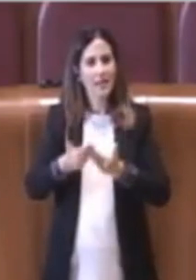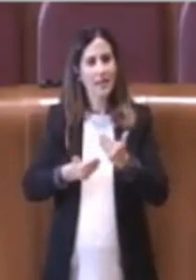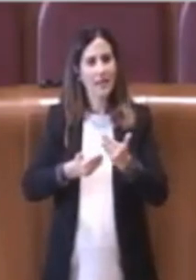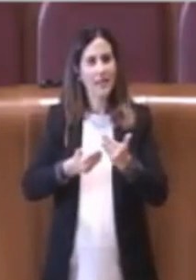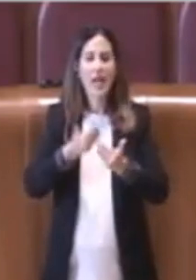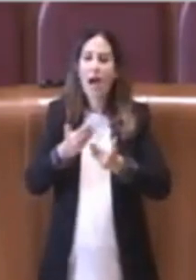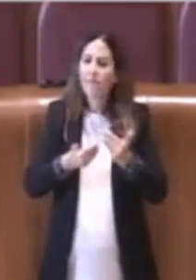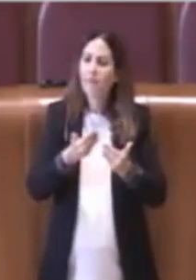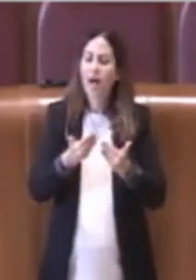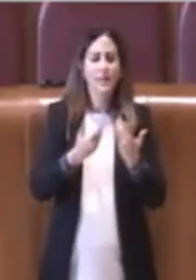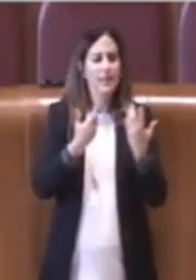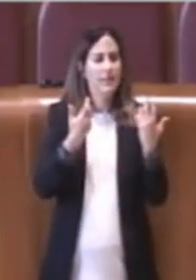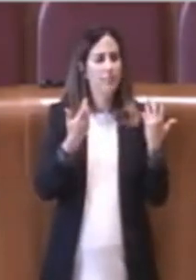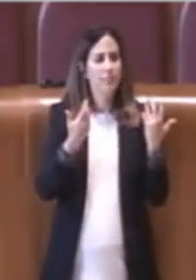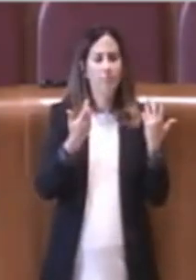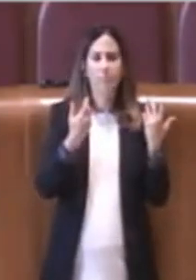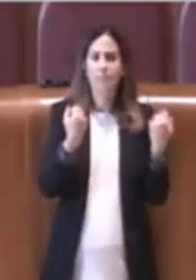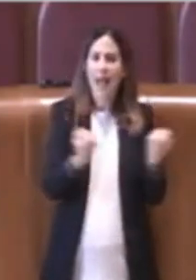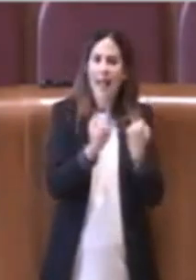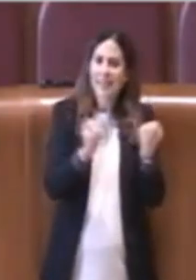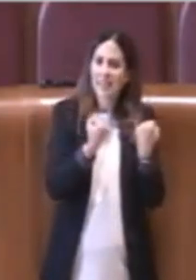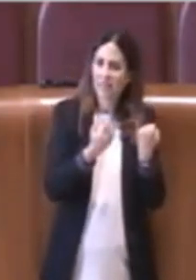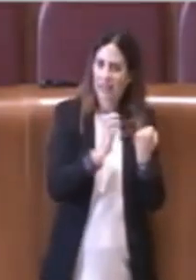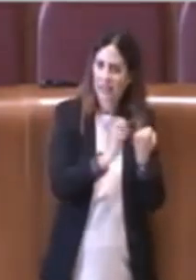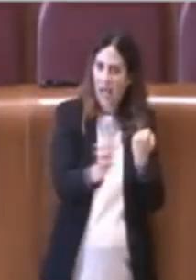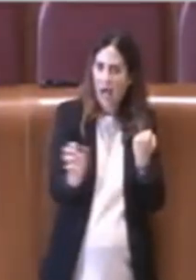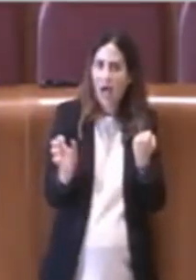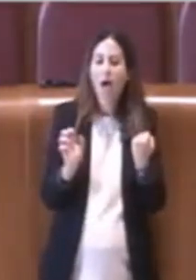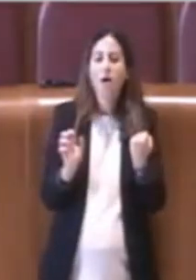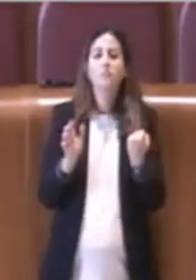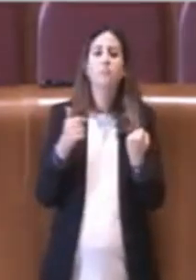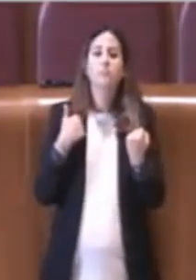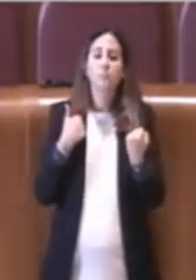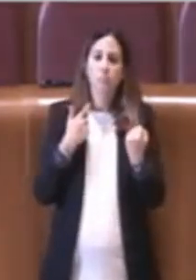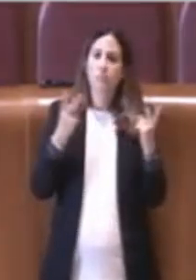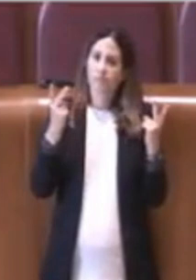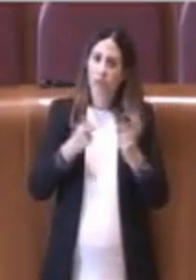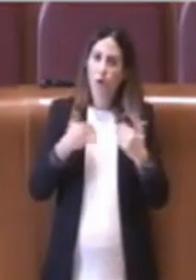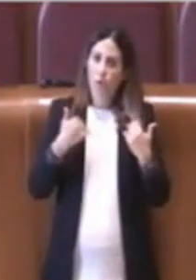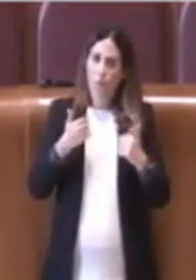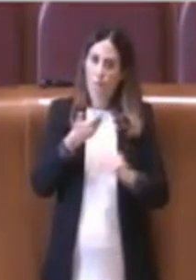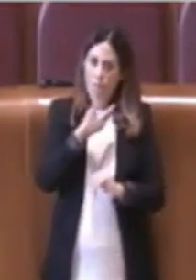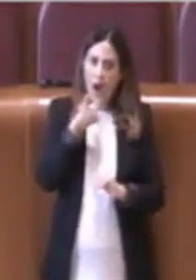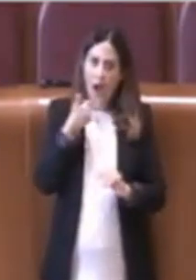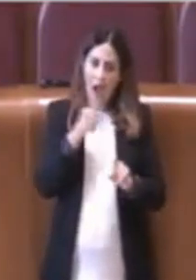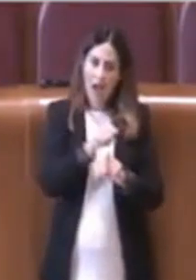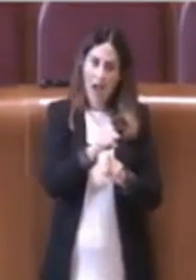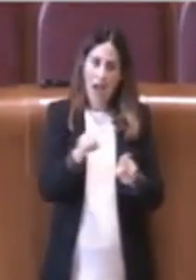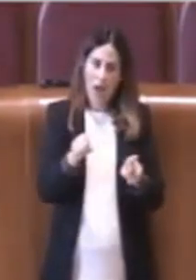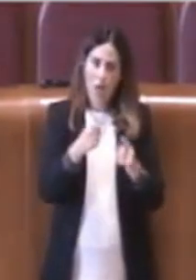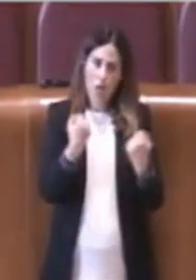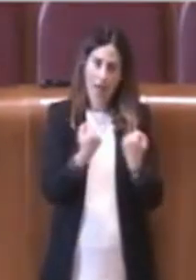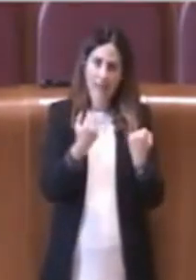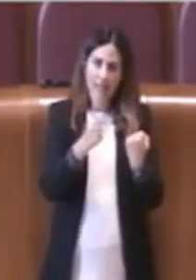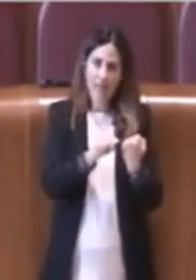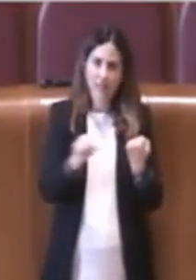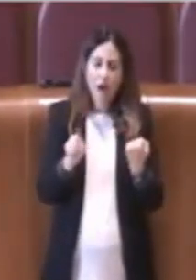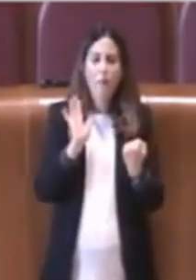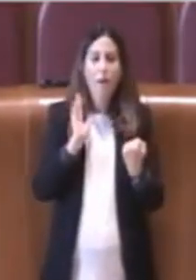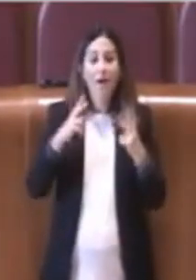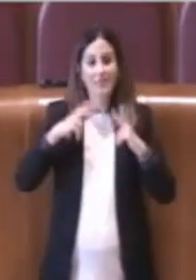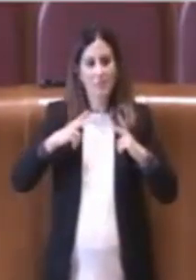per le quali si sentiva la mancanza e che stiamo coprendo tutta una serie di attività